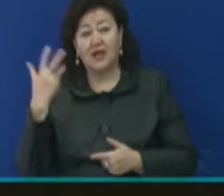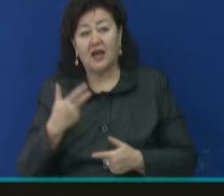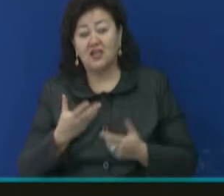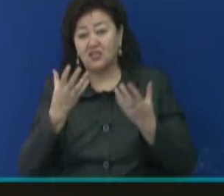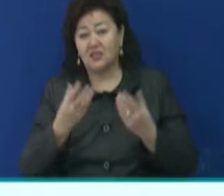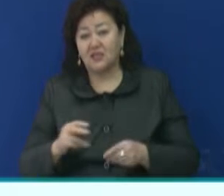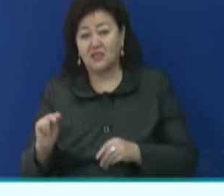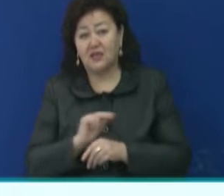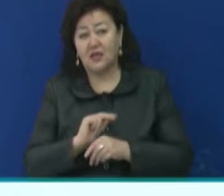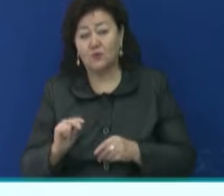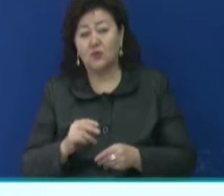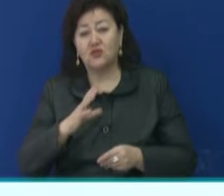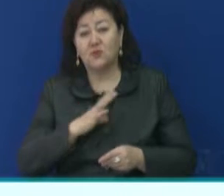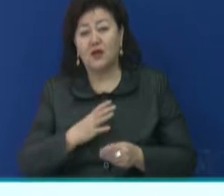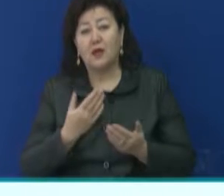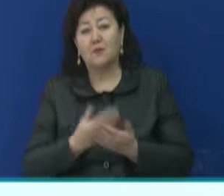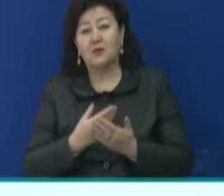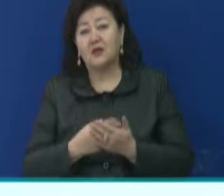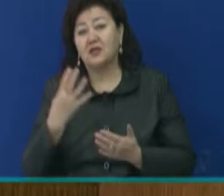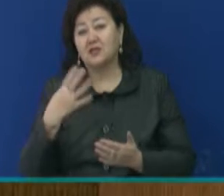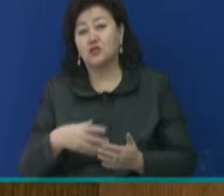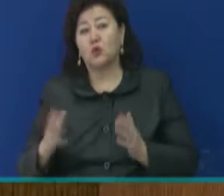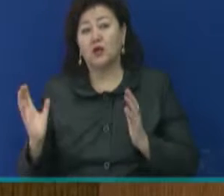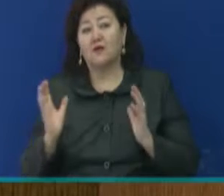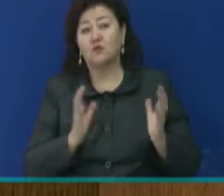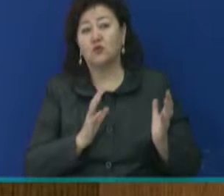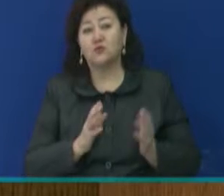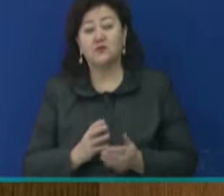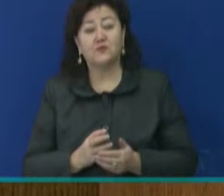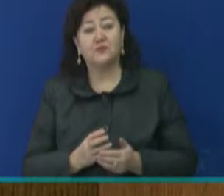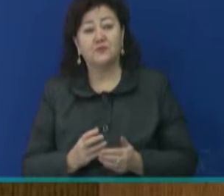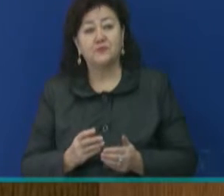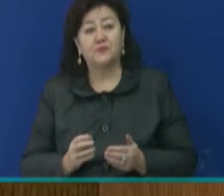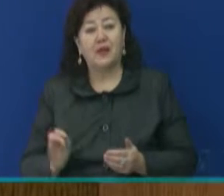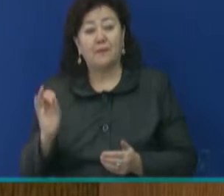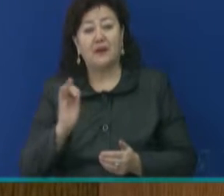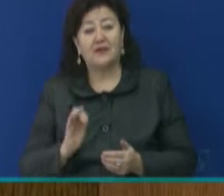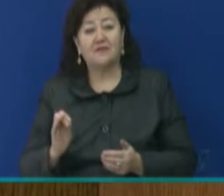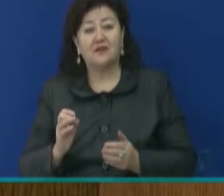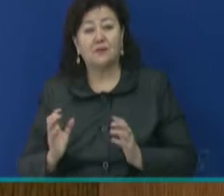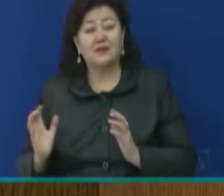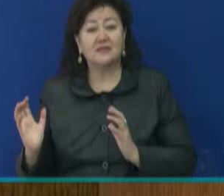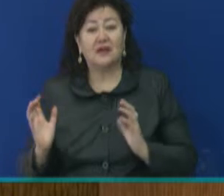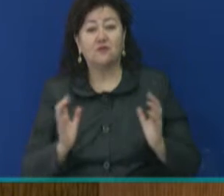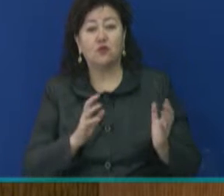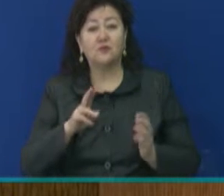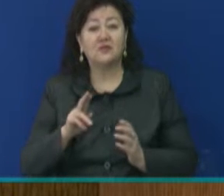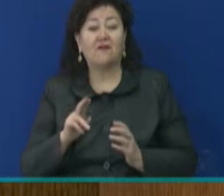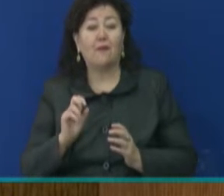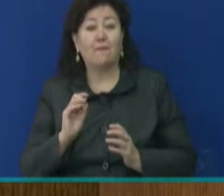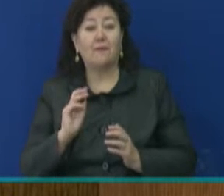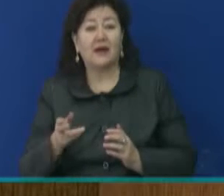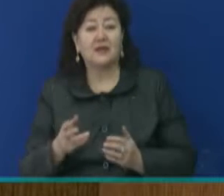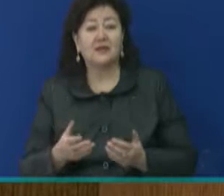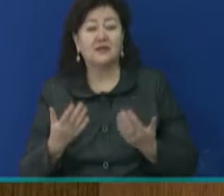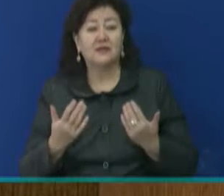в ремонте находится в среднем около 40 автобусов информация автоперевозчиков работа по привлечению водителей проводится регулярно